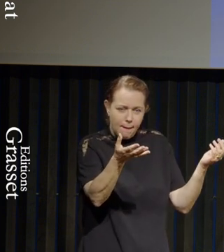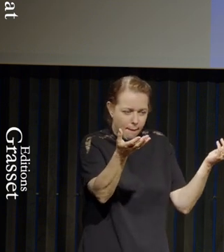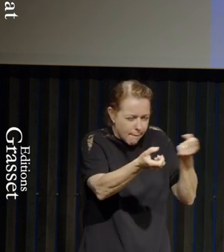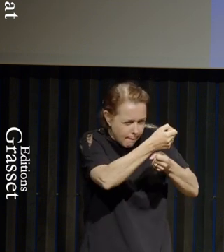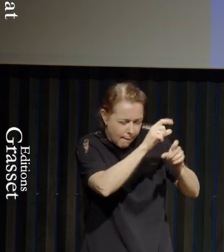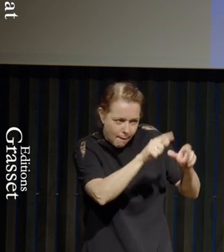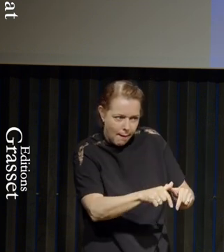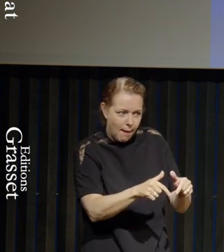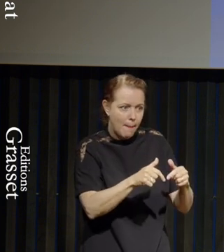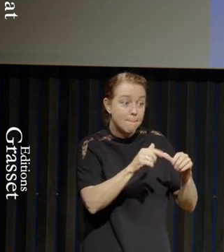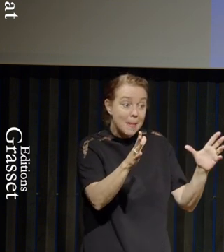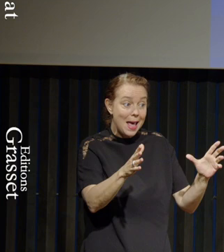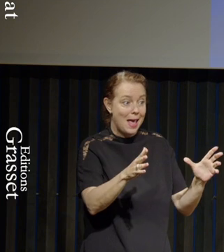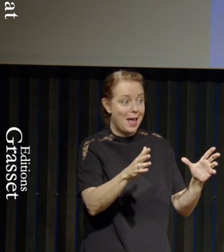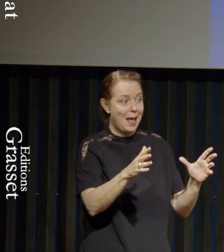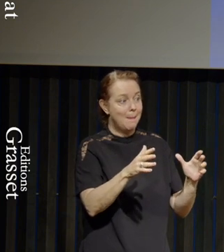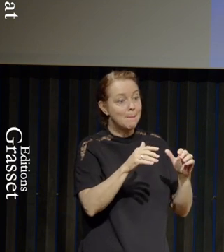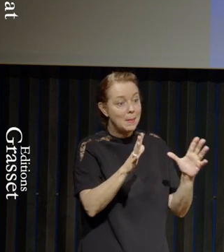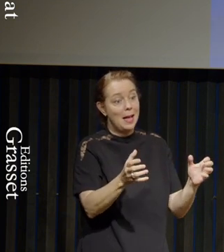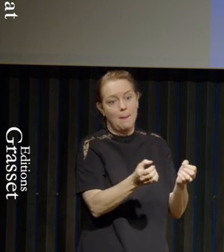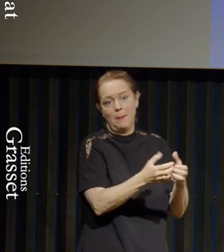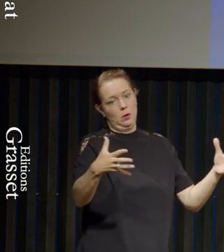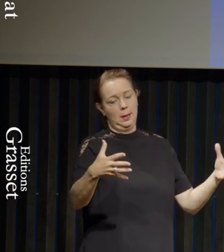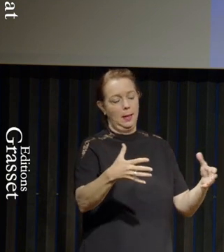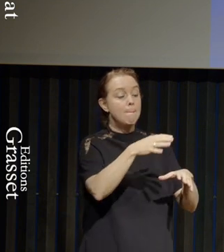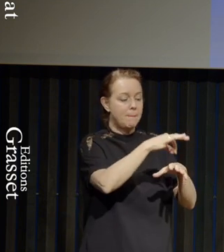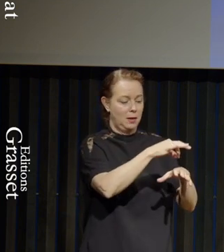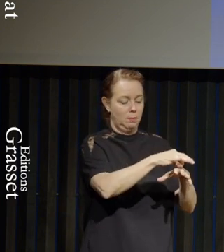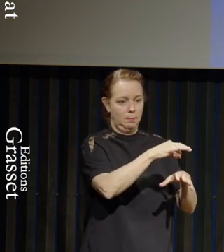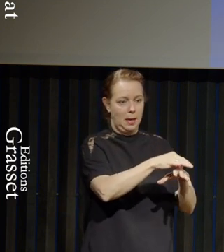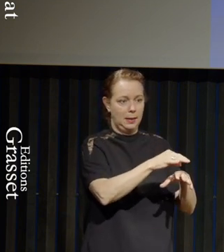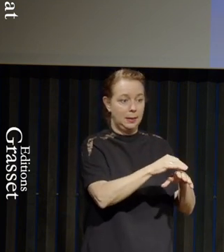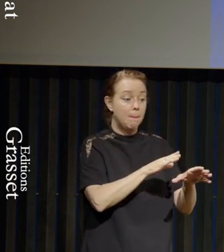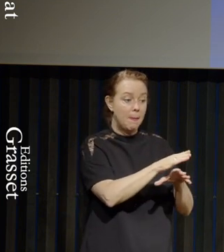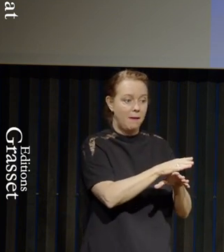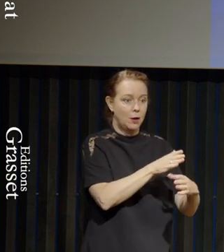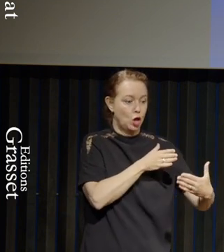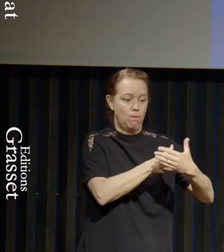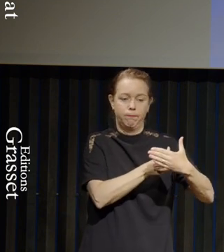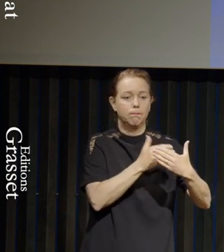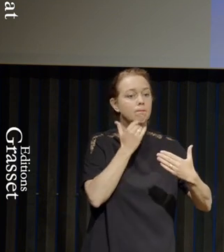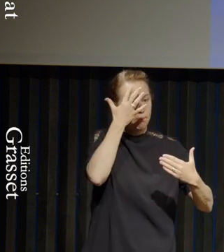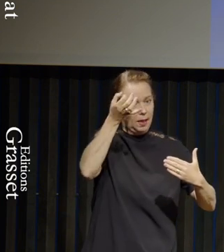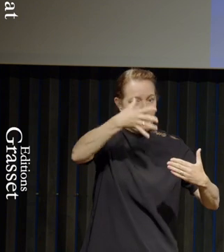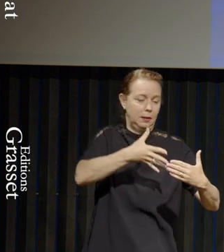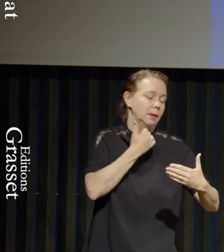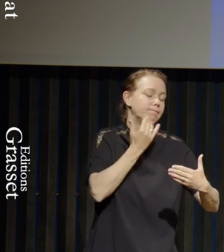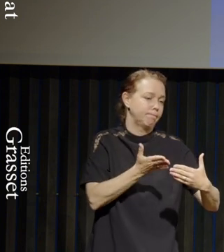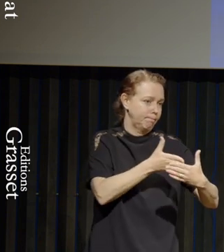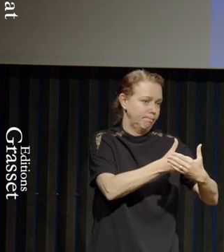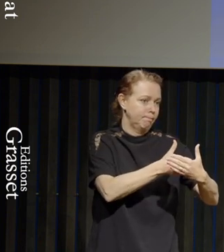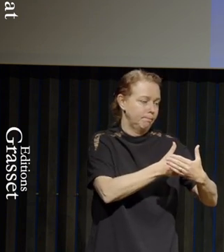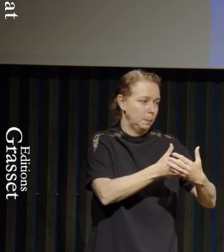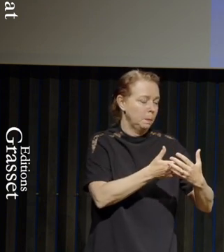mais que pour l'essentiel, la maladie, elle empêche la maladie, elle entrave. Elle n'est